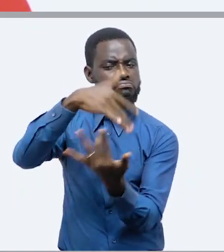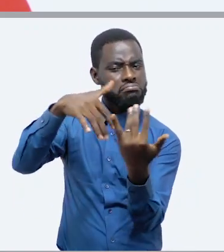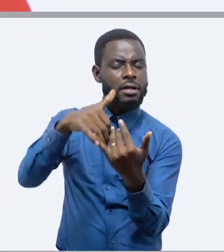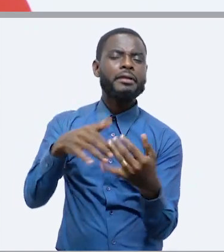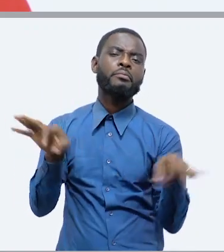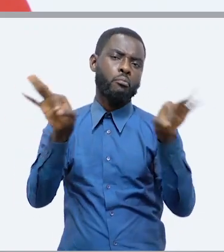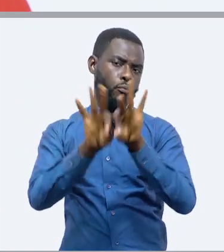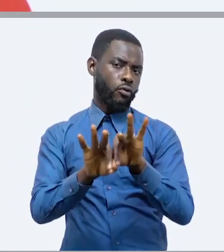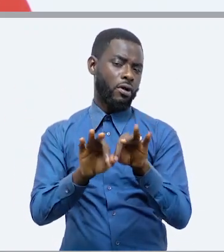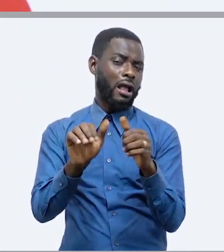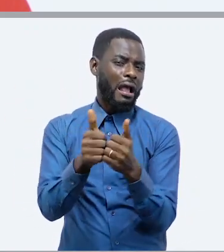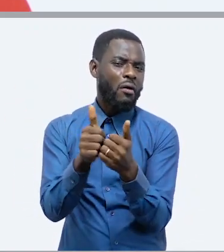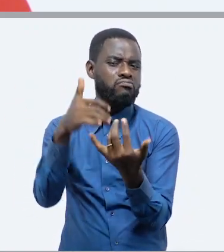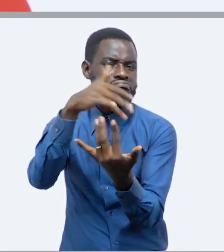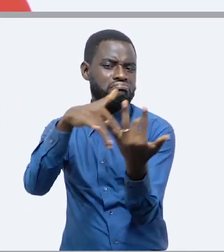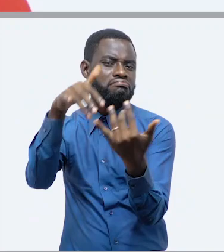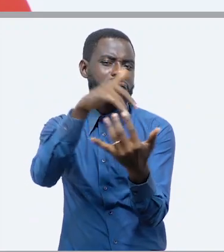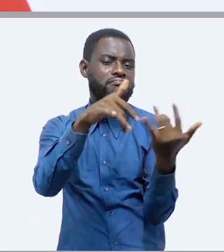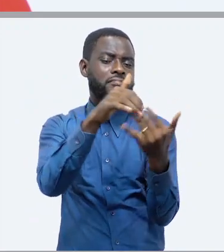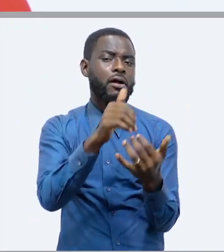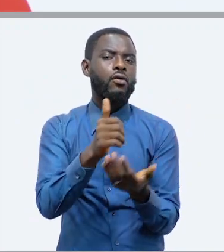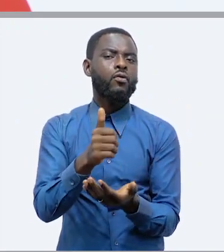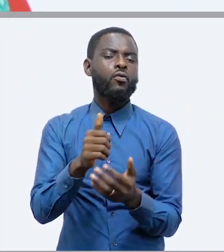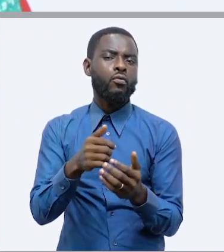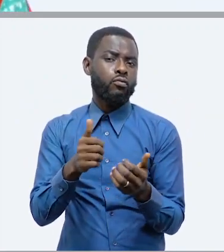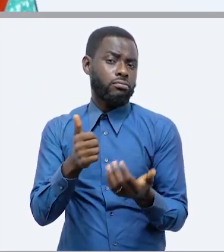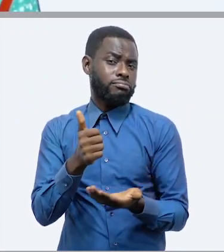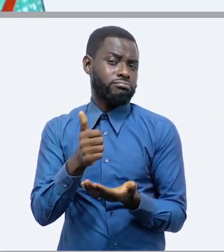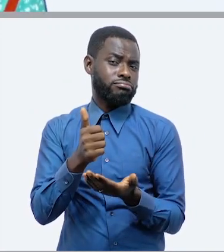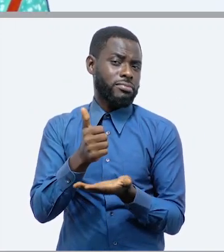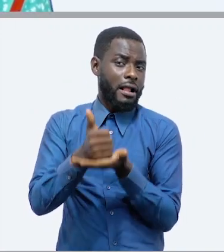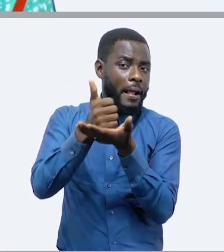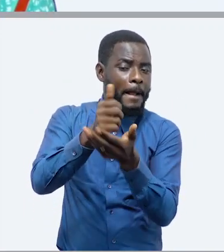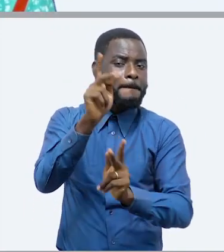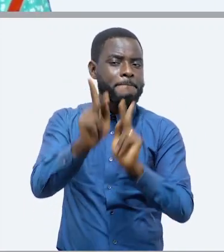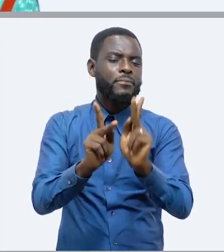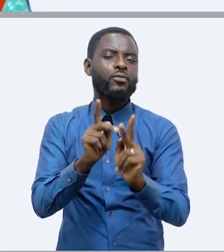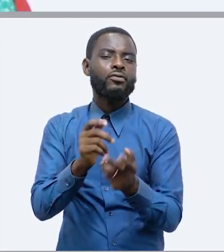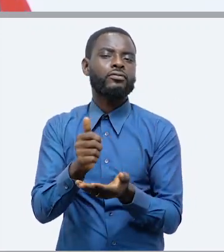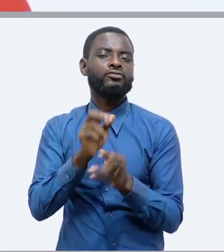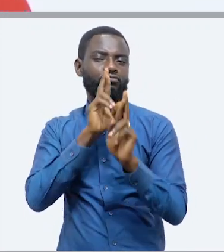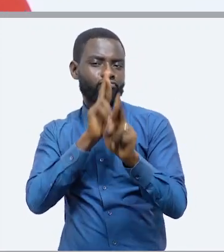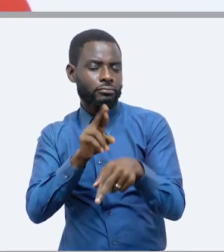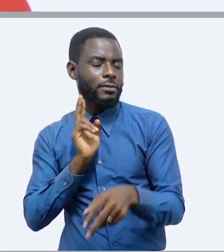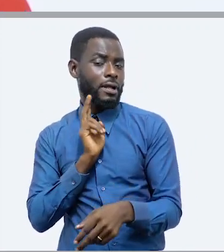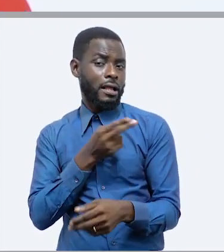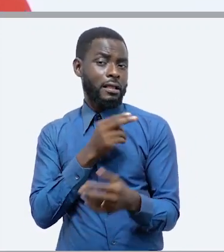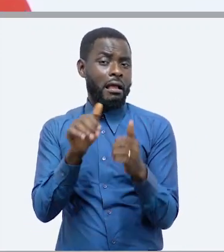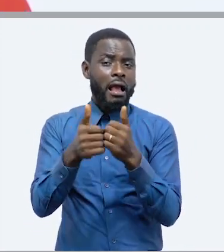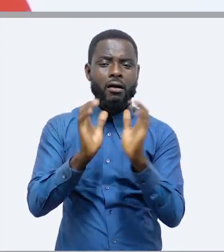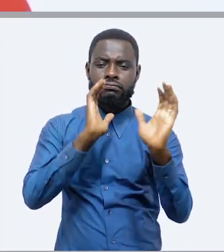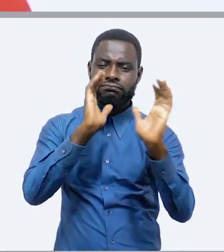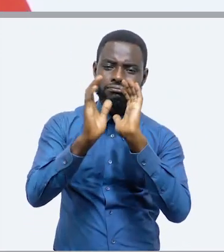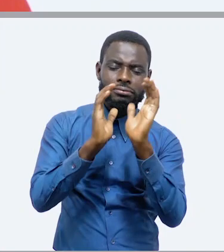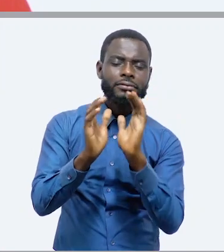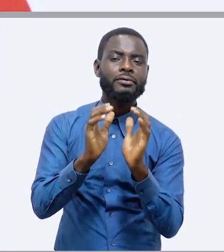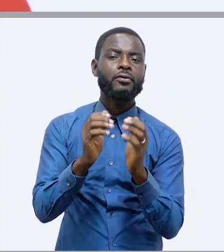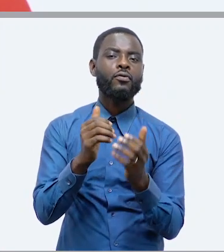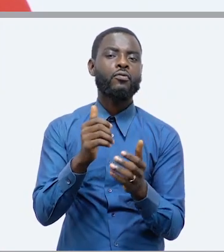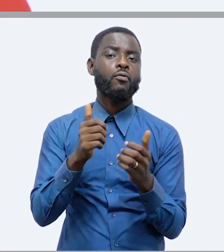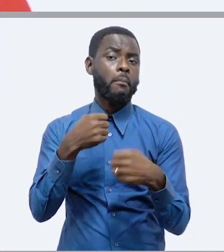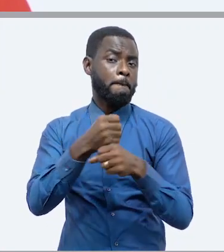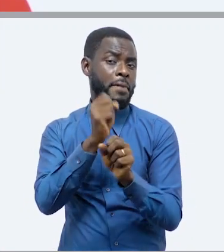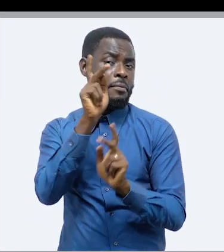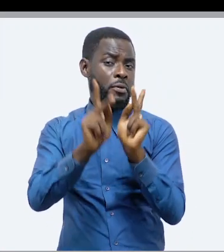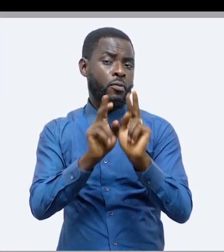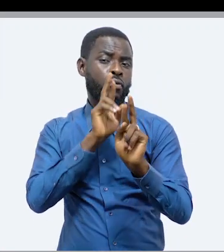Ni wabaja susu mwe. Na meke ame nga wo ba ha. Sani wanye wa ya hei. Ye